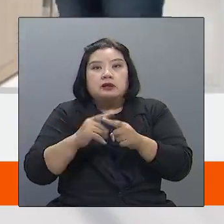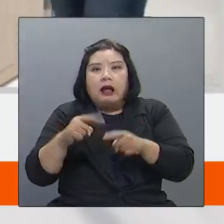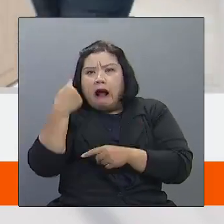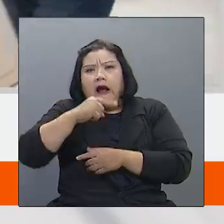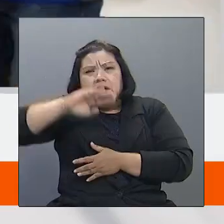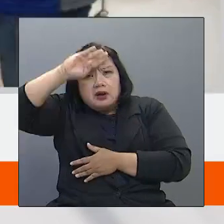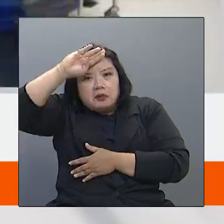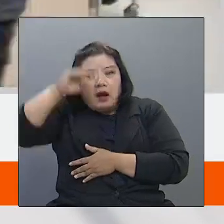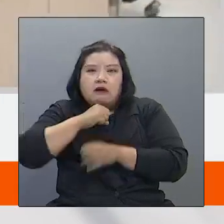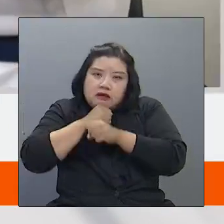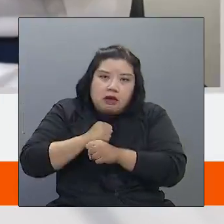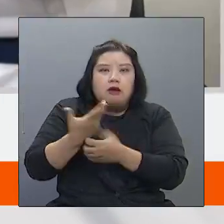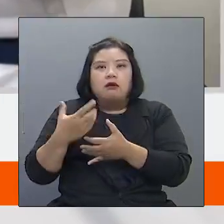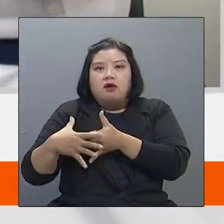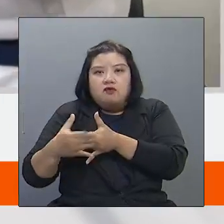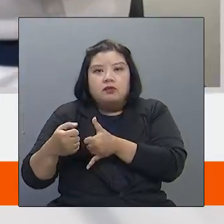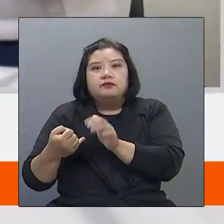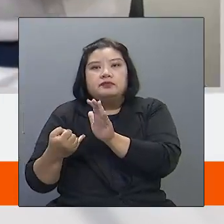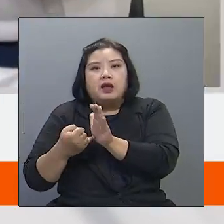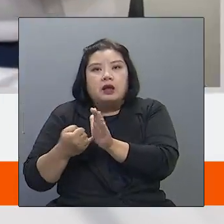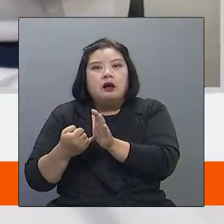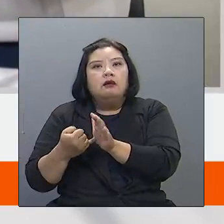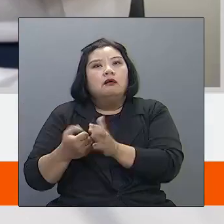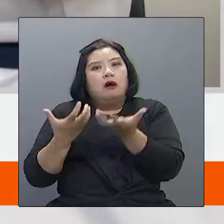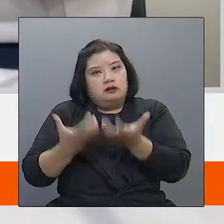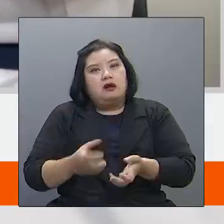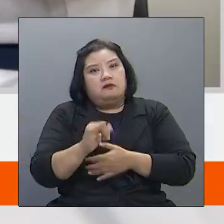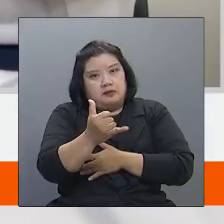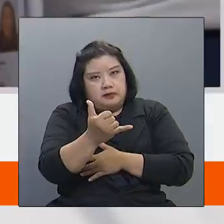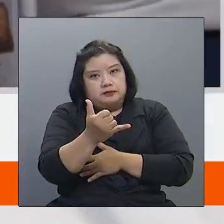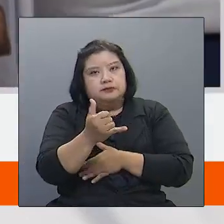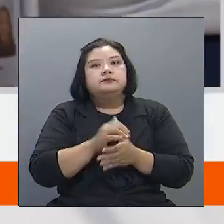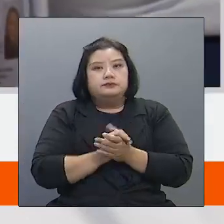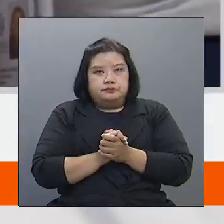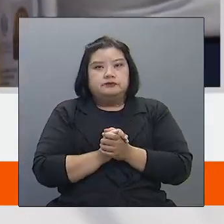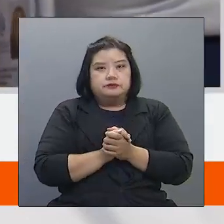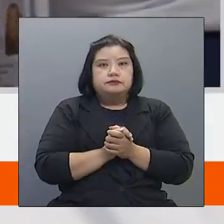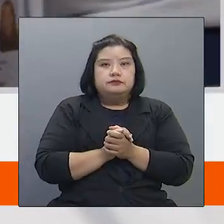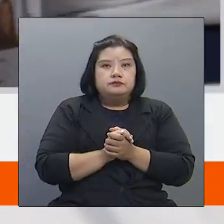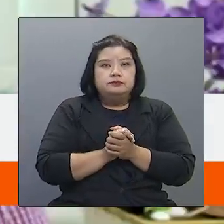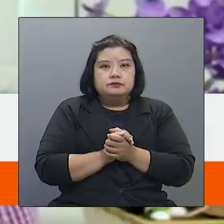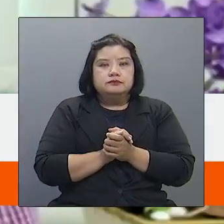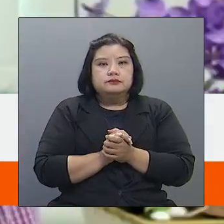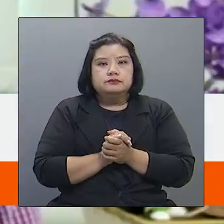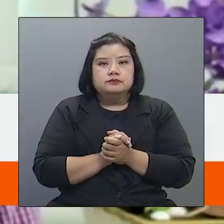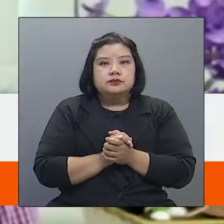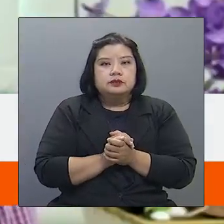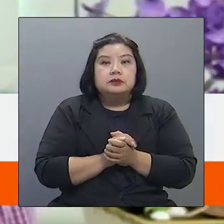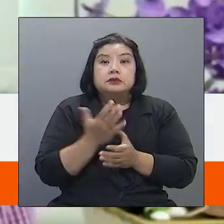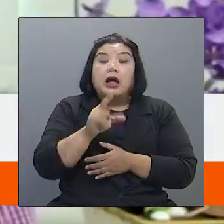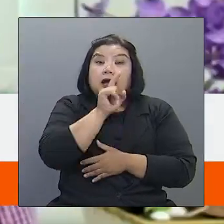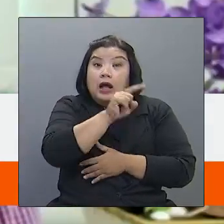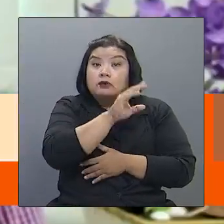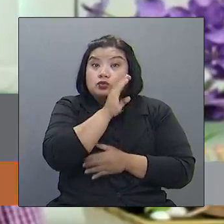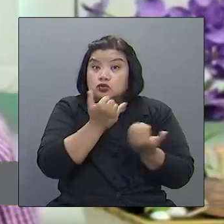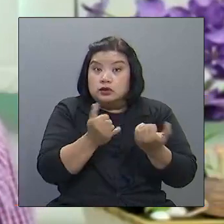เสี่ยงต่อการที่จะรับเชื้อมาก็ยังมีความเสี่ยงตัวนั้นอยู่ได้เยอะมากขึ้น อย่างเห็นได้ชัดเลยครับ ค่ะอาจารย์ตอนที่องค์การ